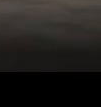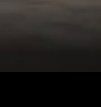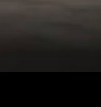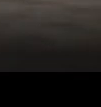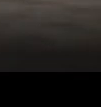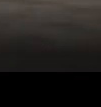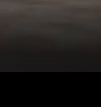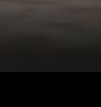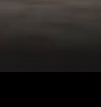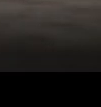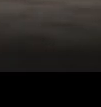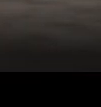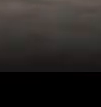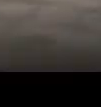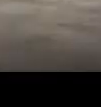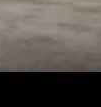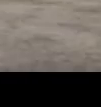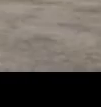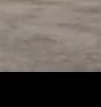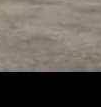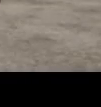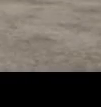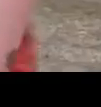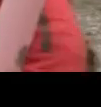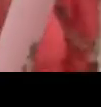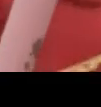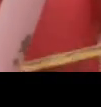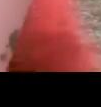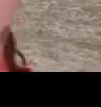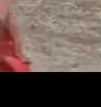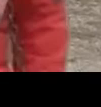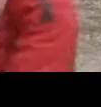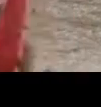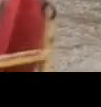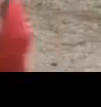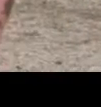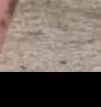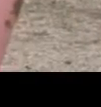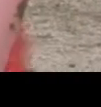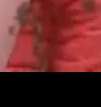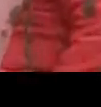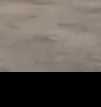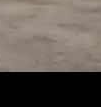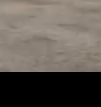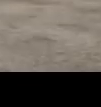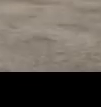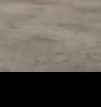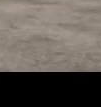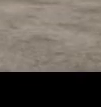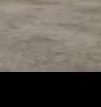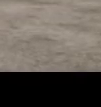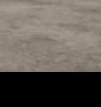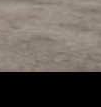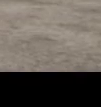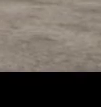його, наприклад, можуть допомагати. І ну, такі невеличкі виплати на дітей, те, що ми отримуємо. Ну, зараз я отримую на одного,